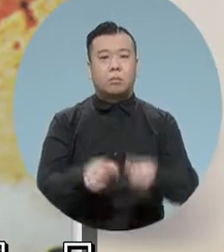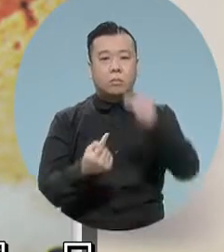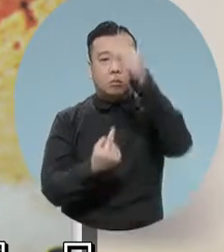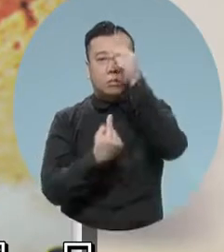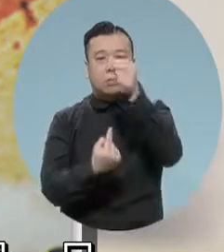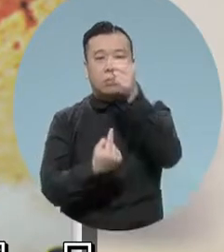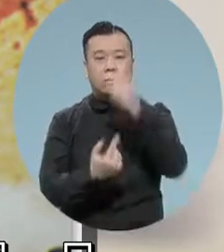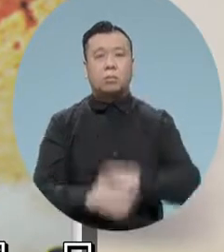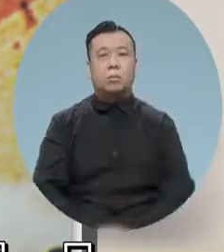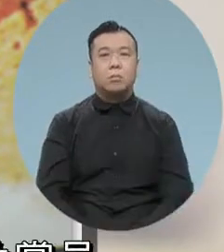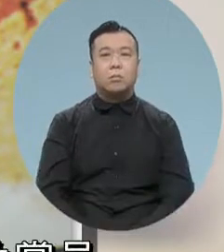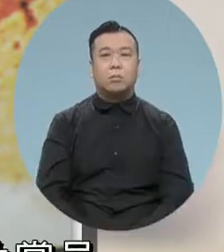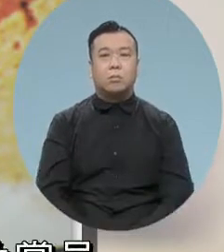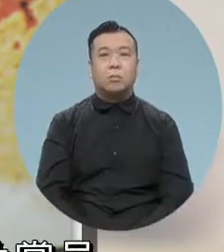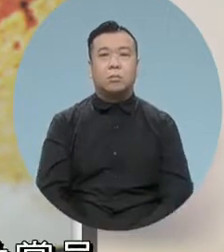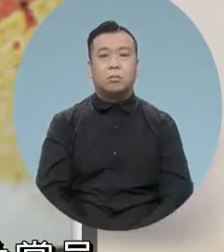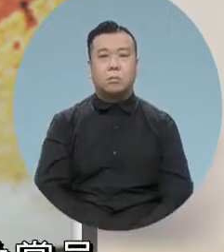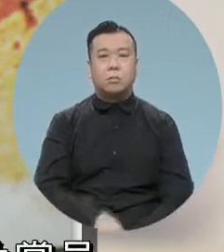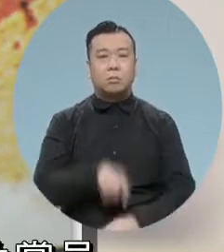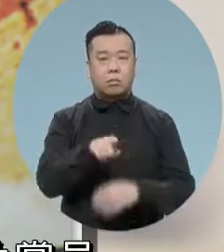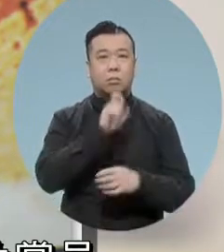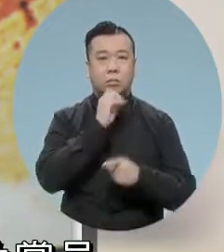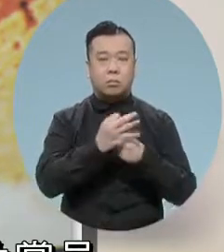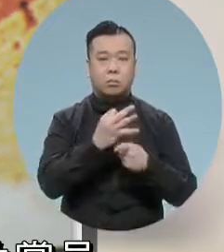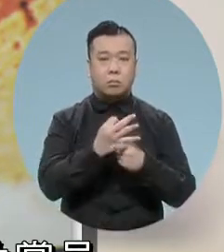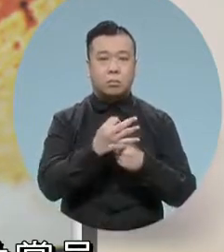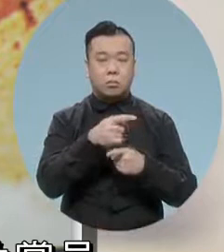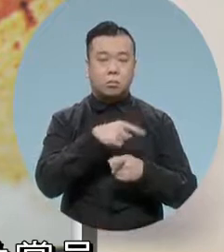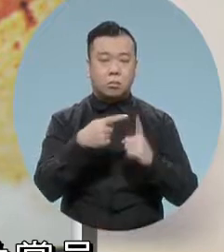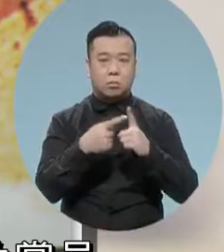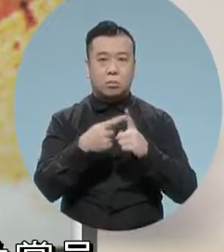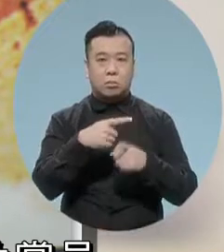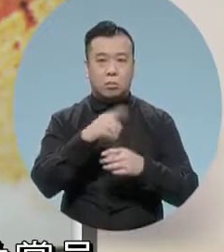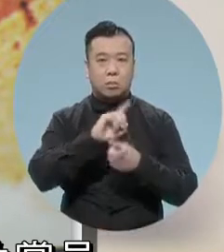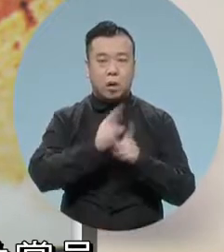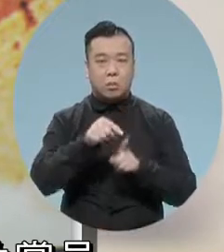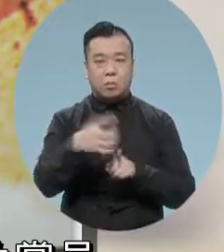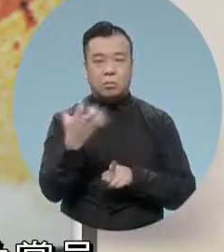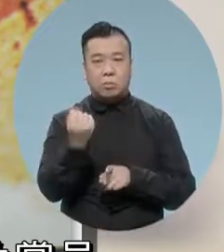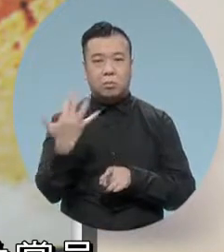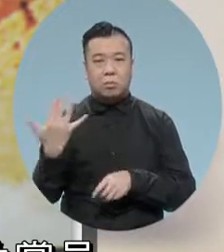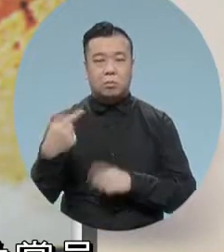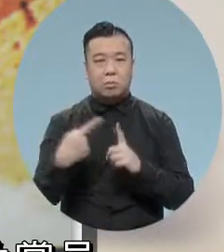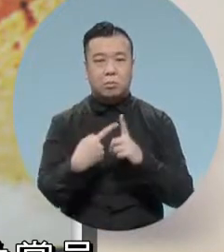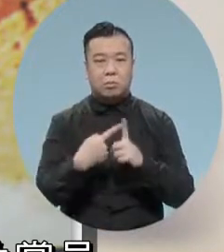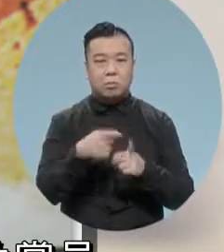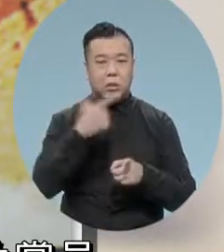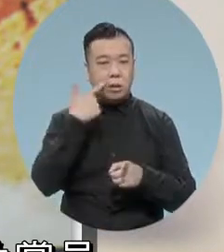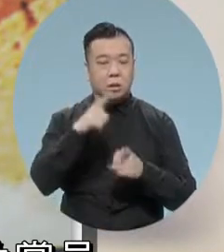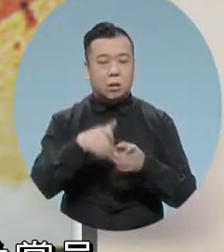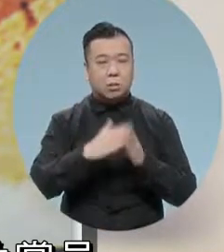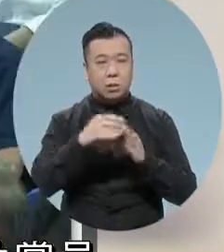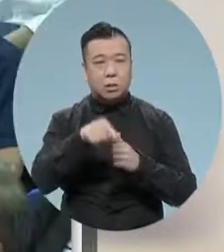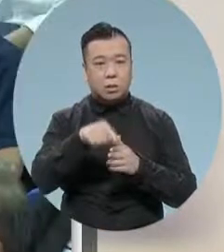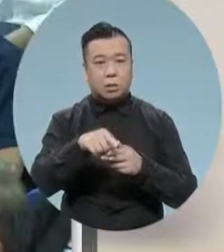7月1日。咁13个人代表50几个新组成中共